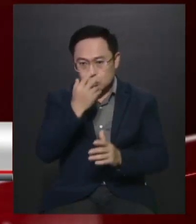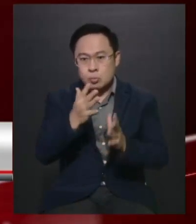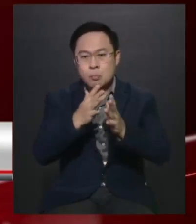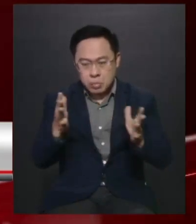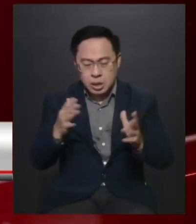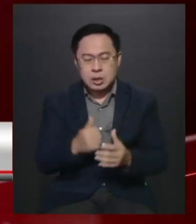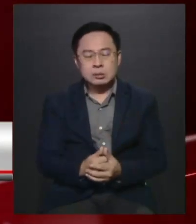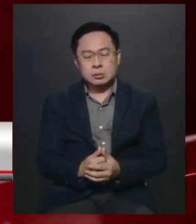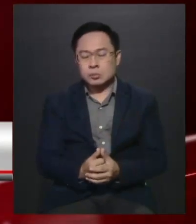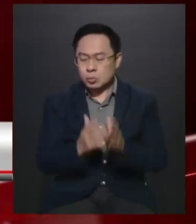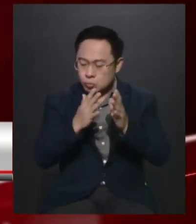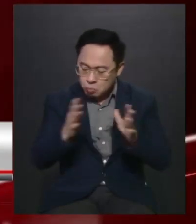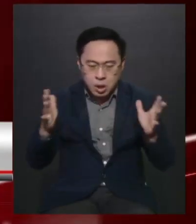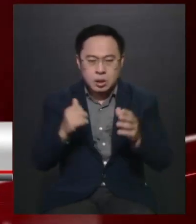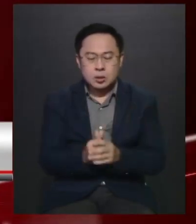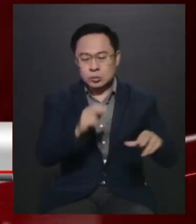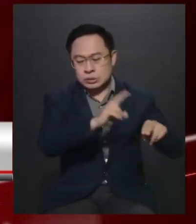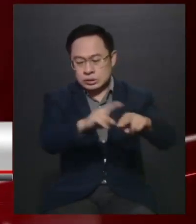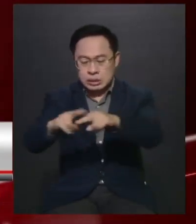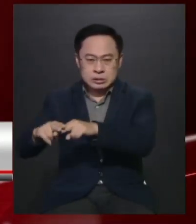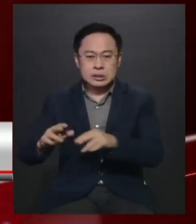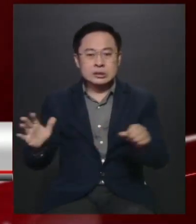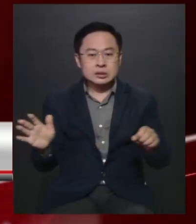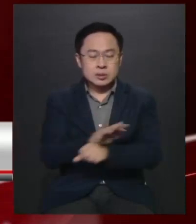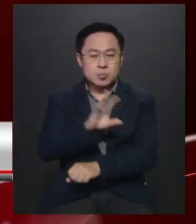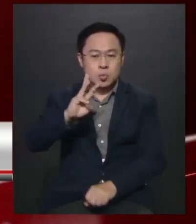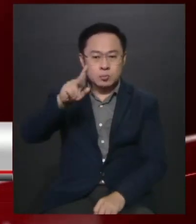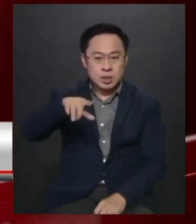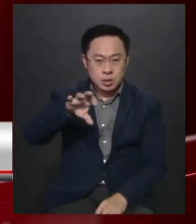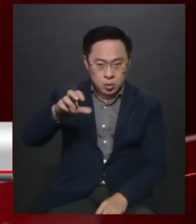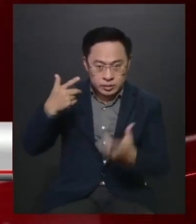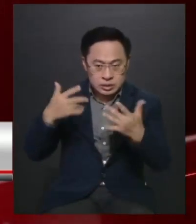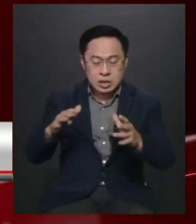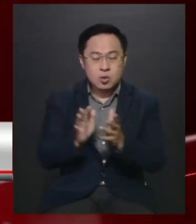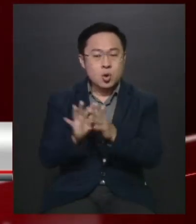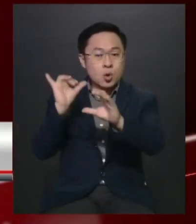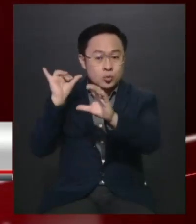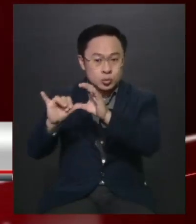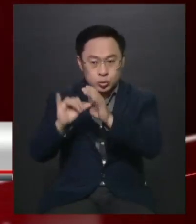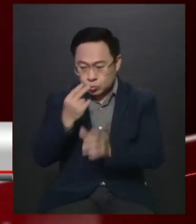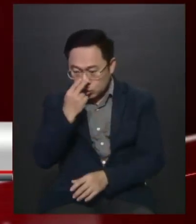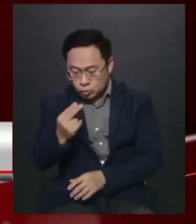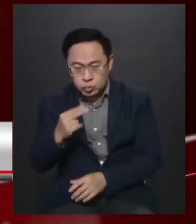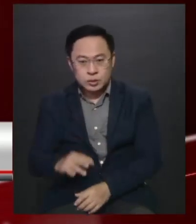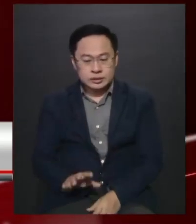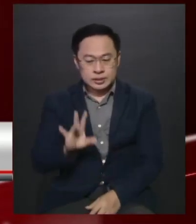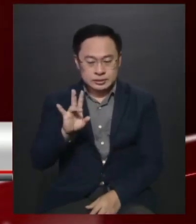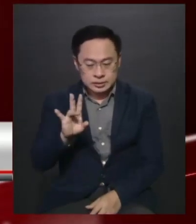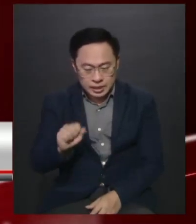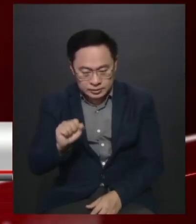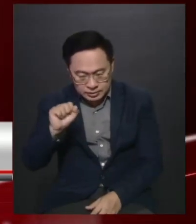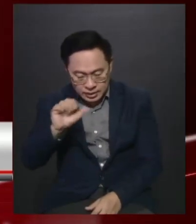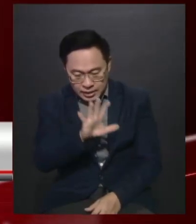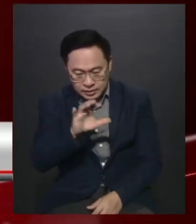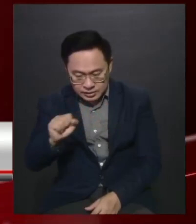แข่งขึ้นนะคะแล้วก็ขยับขึ้นเรื่อยๆจนไปแตะ1ล้านดิฉันนั่งเฝ้าอยู่ว่าเอ๊ะ 900,000 ละเดี๋ยว 700,000 เดี๋ยวมี